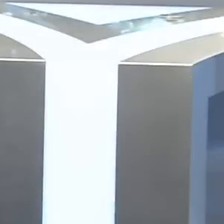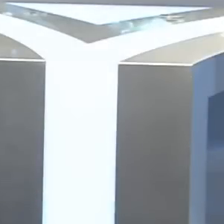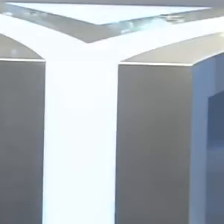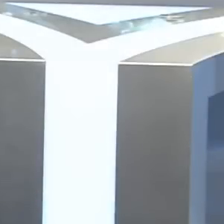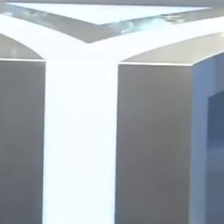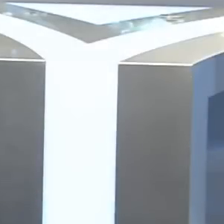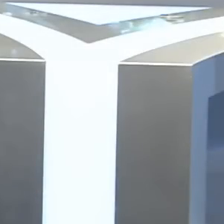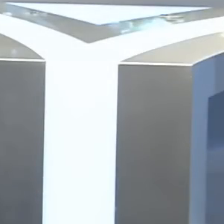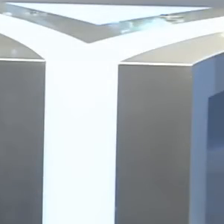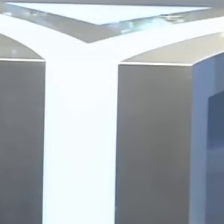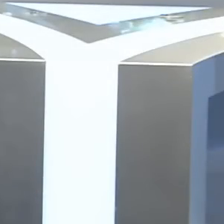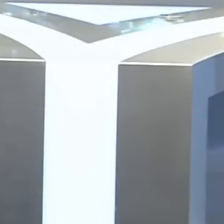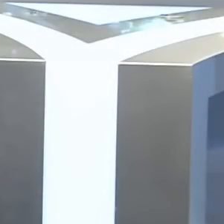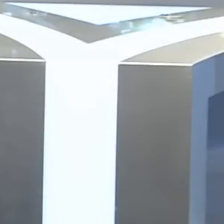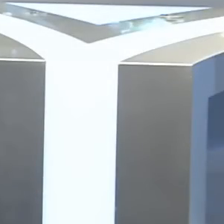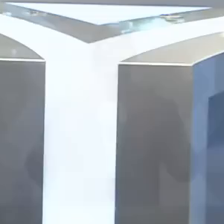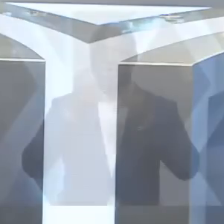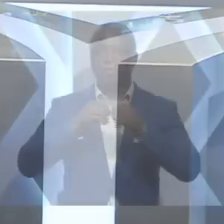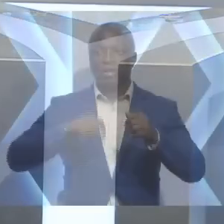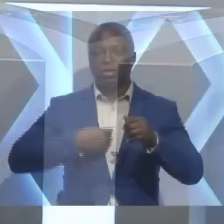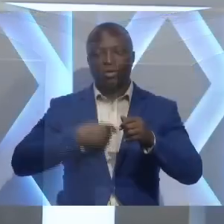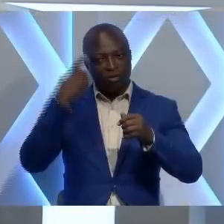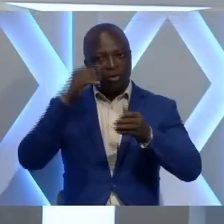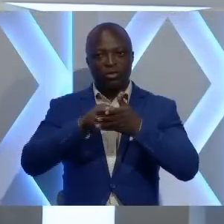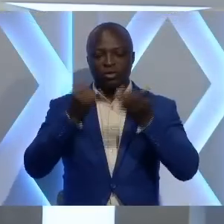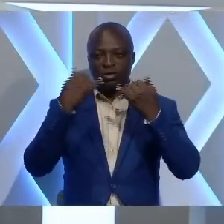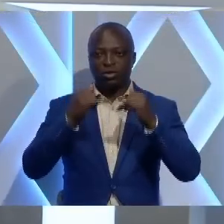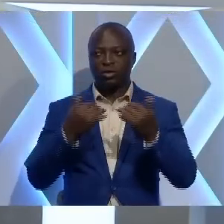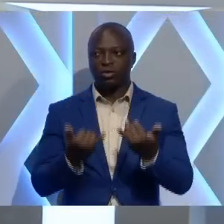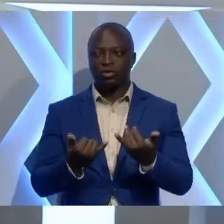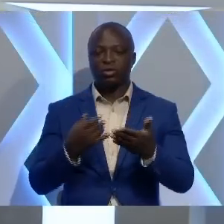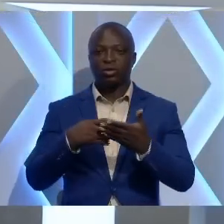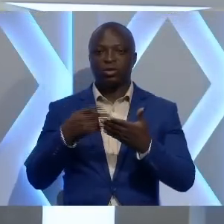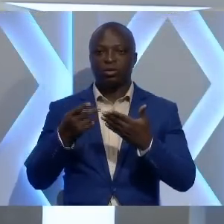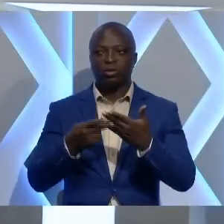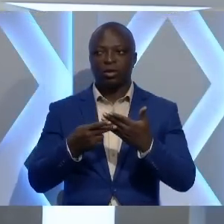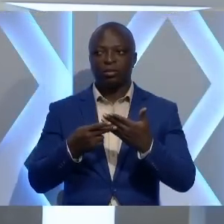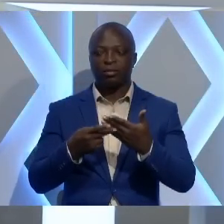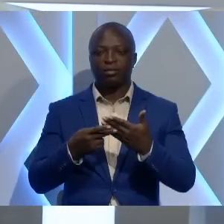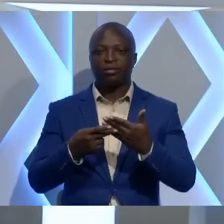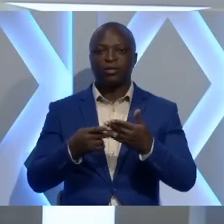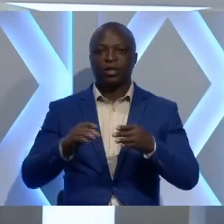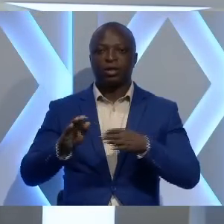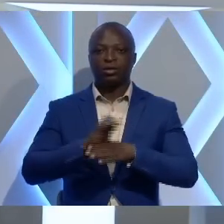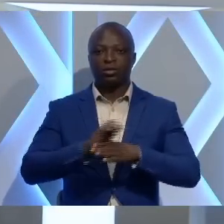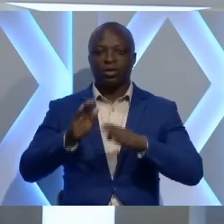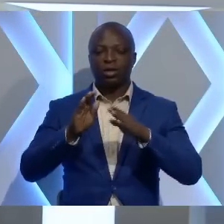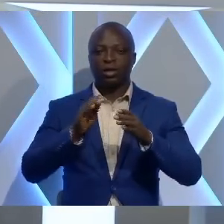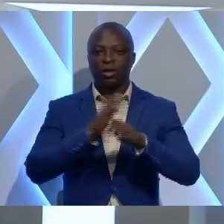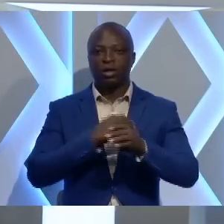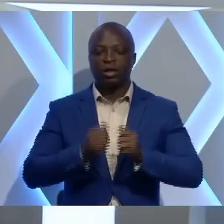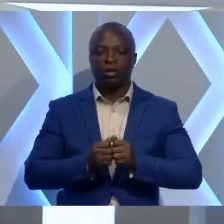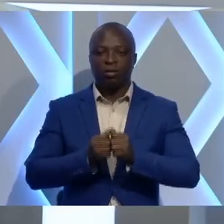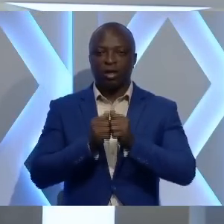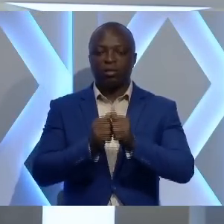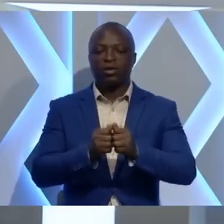Bonsoir à toutes et à tous. Merci d'être avec nous pour ce journal. Tout de suite, les titres. L'entrepreneuriat et